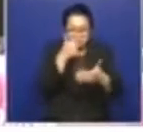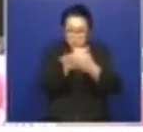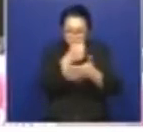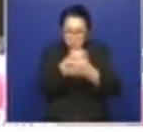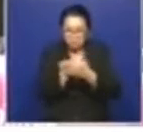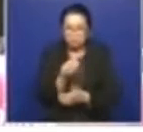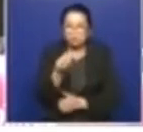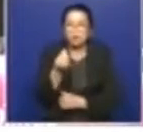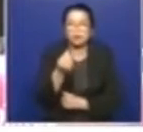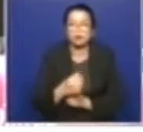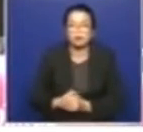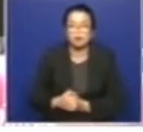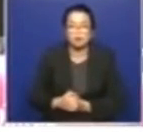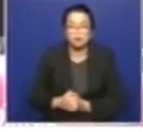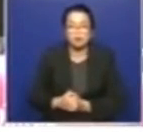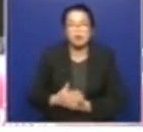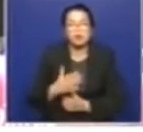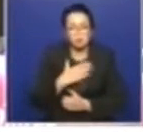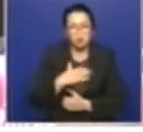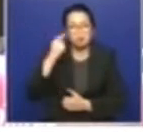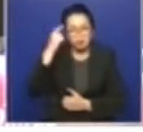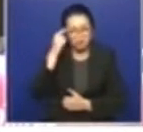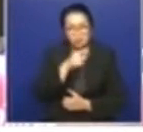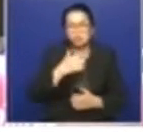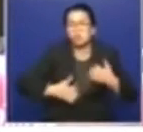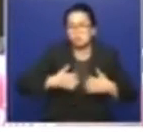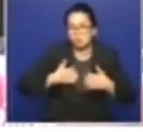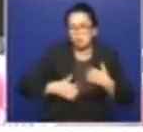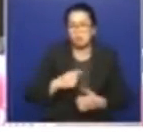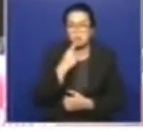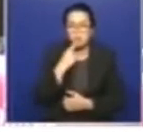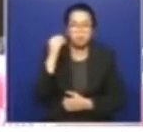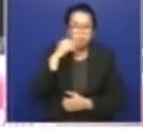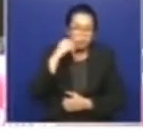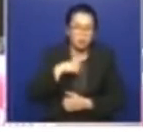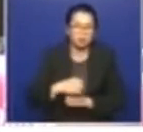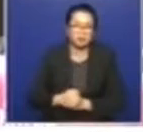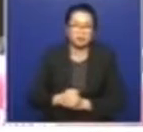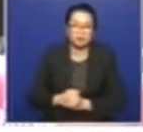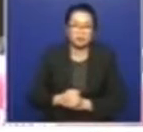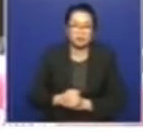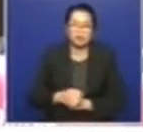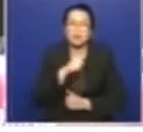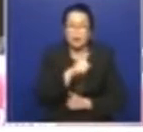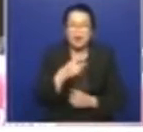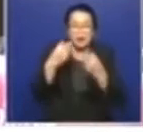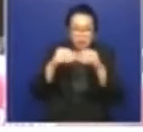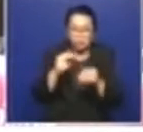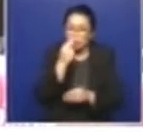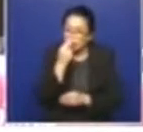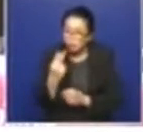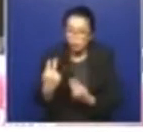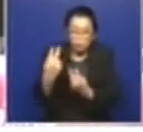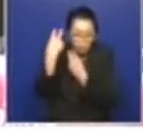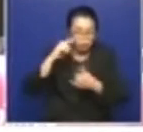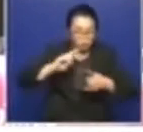าไหร่ผมเชื่อว่าท่านเป็นทุกข์กับโซเชียลนะผมเห็นท่านบ่นหลายครั้งนั่นแหละครับคือกระจกสะท้อนที่ดี